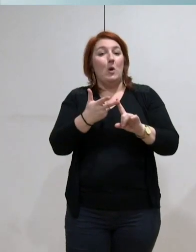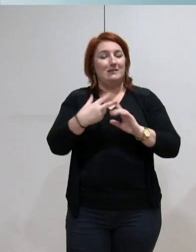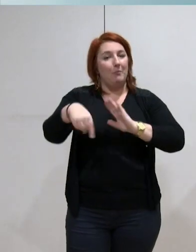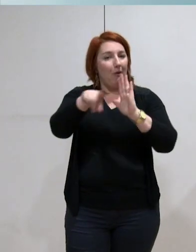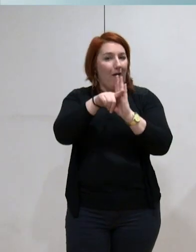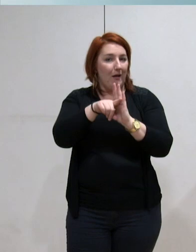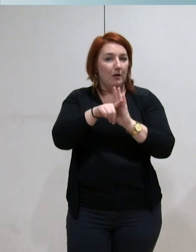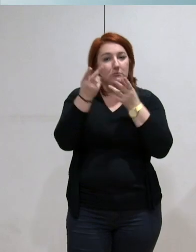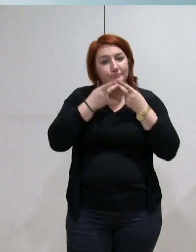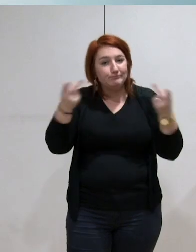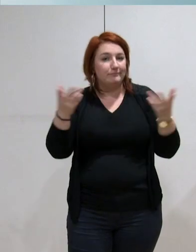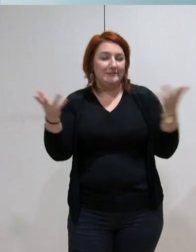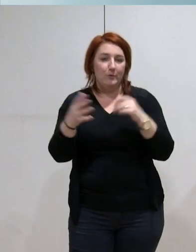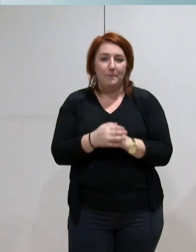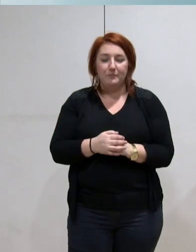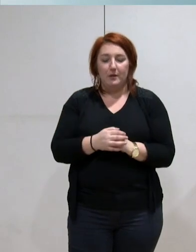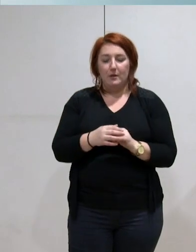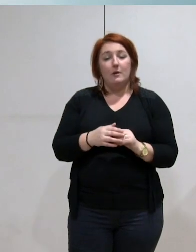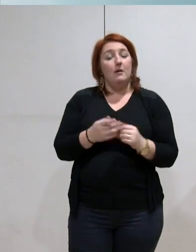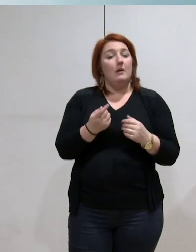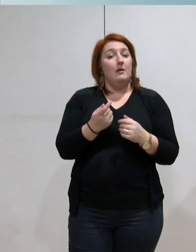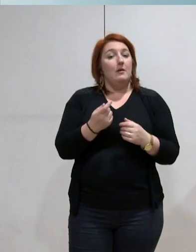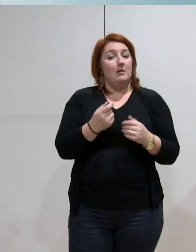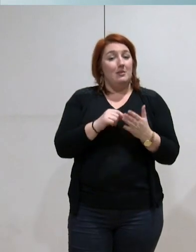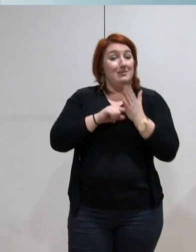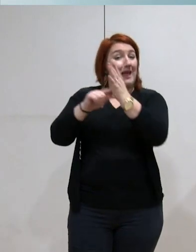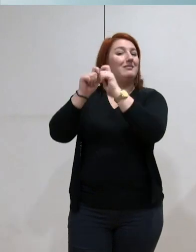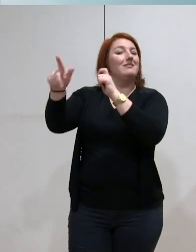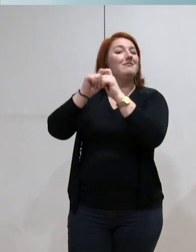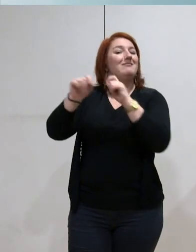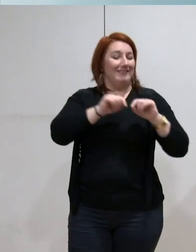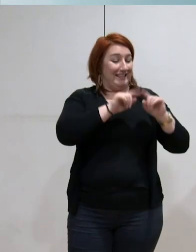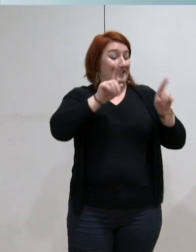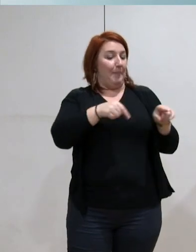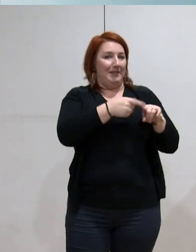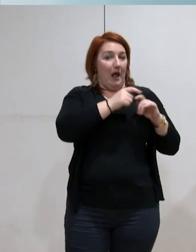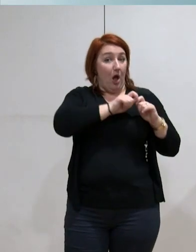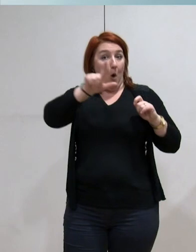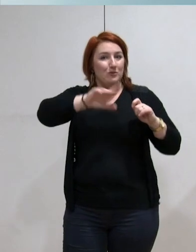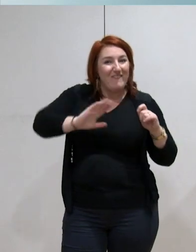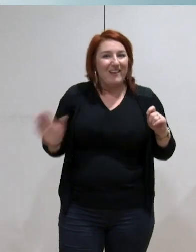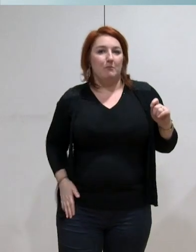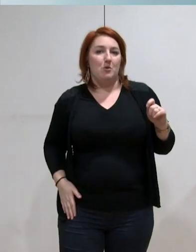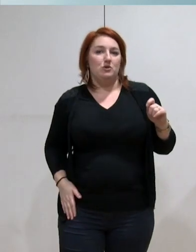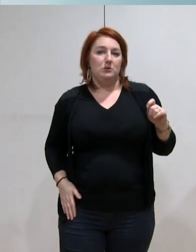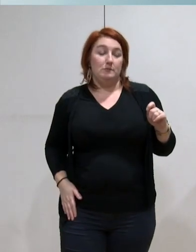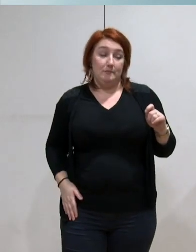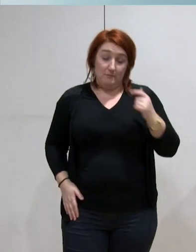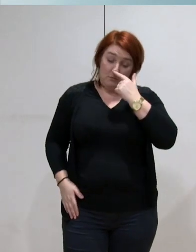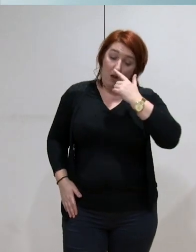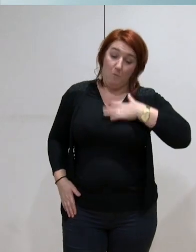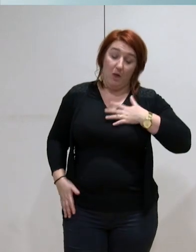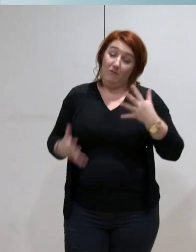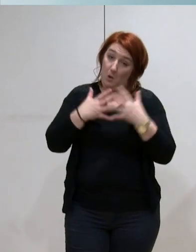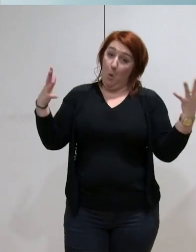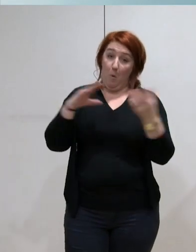devons rembourser le capital de la dette par des ressources propres et c'est là qu'il y a selon moi un gros problème